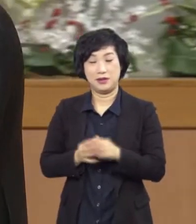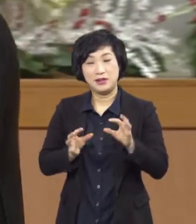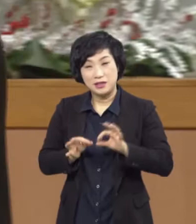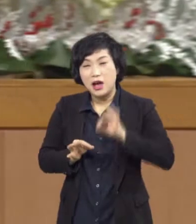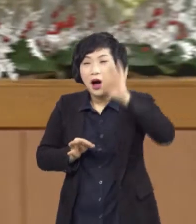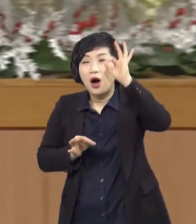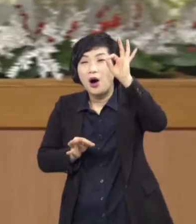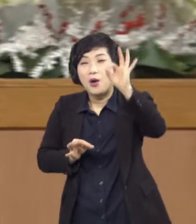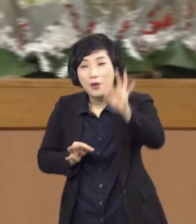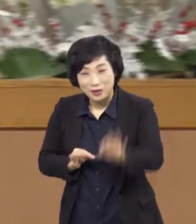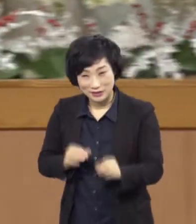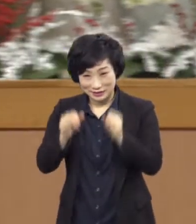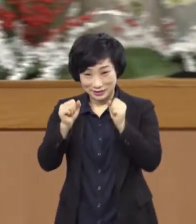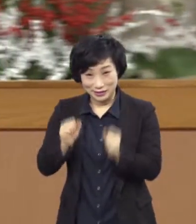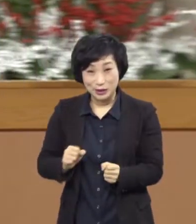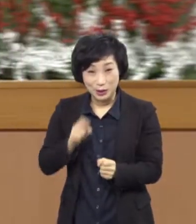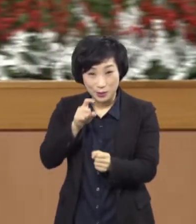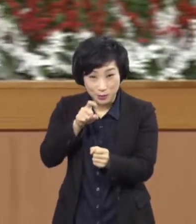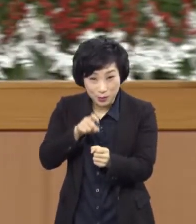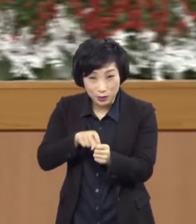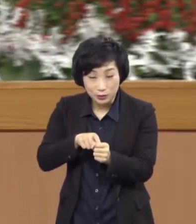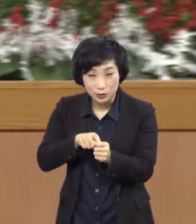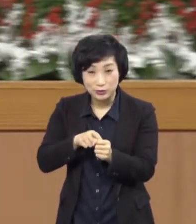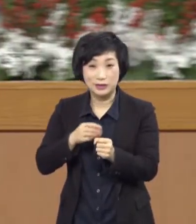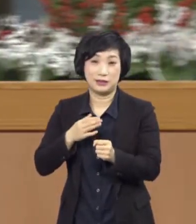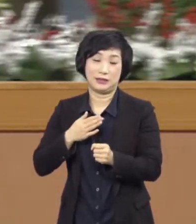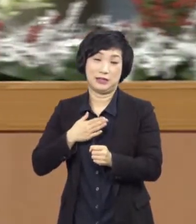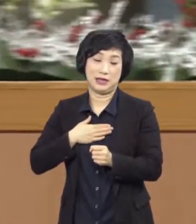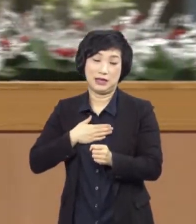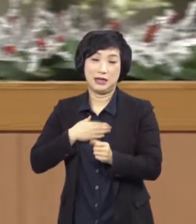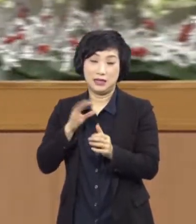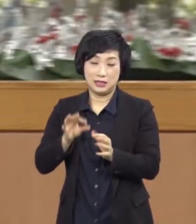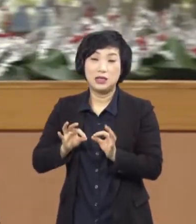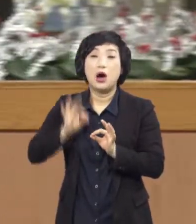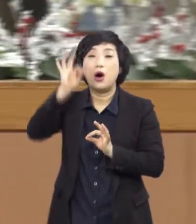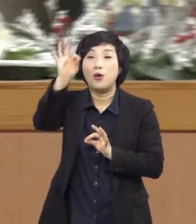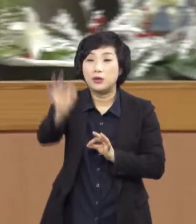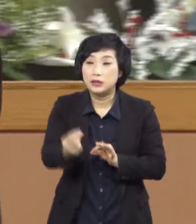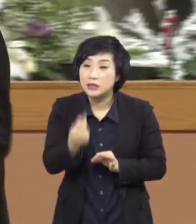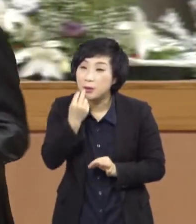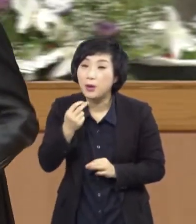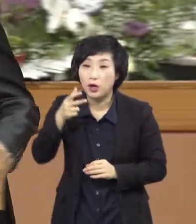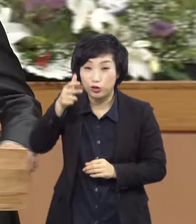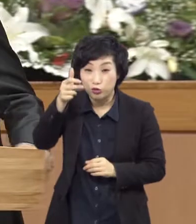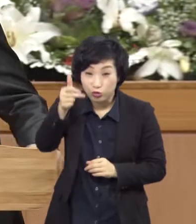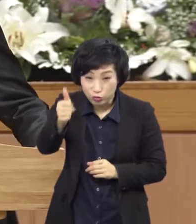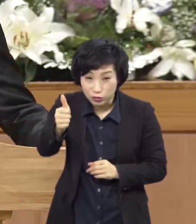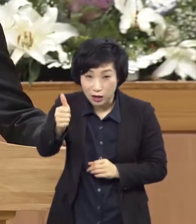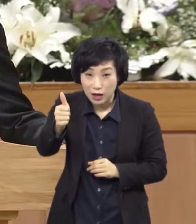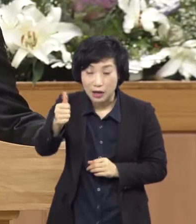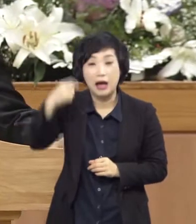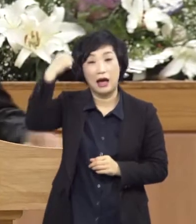영원히 거하고자 하시는 우리의 영원한 생명에 주십니다.